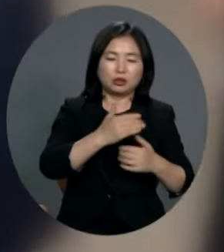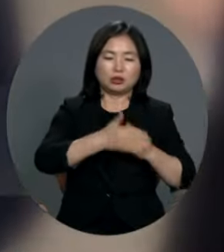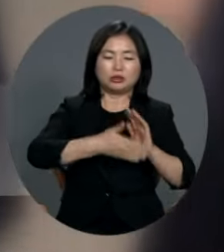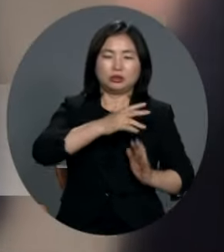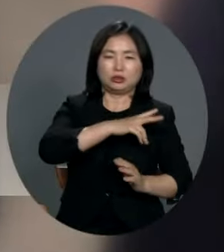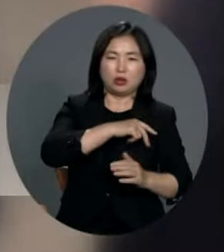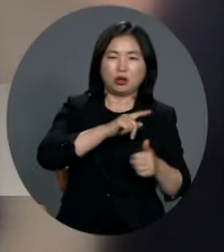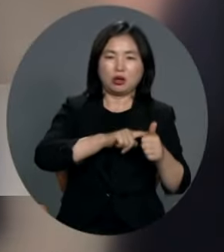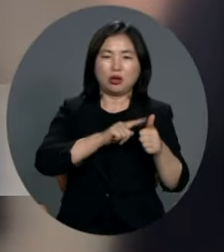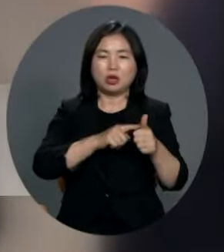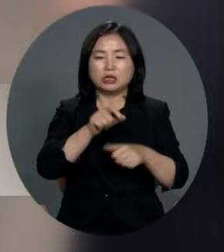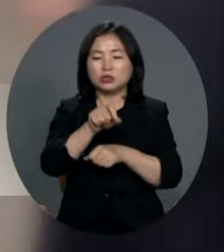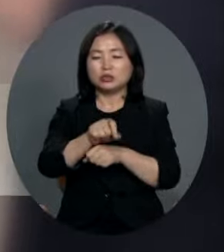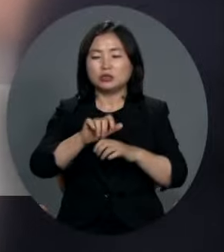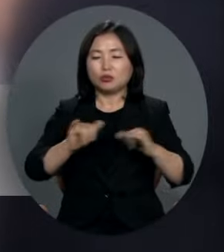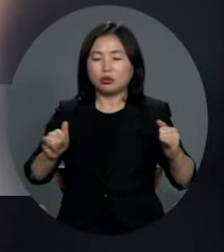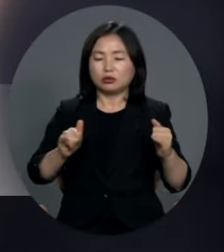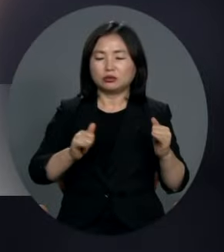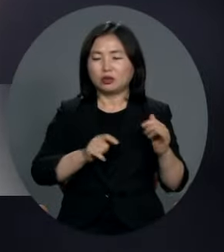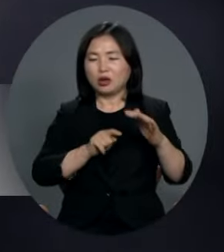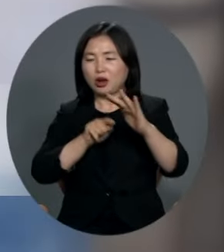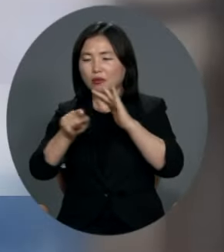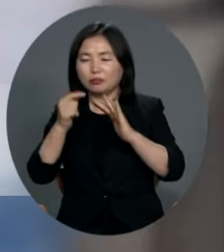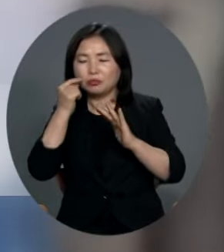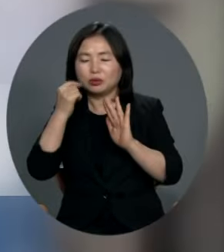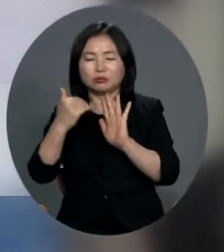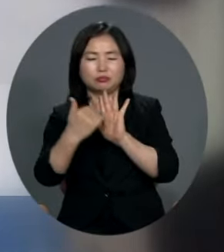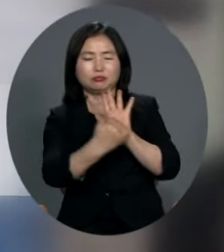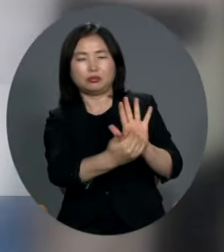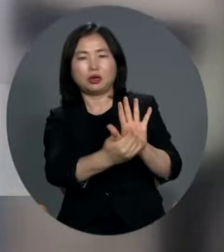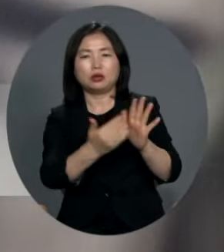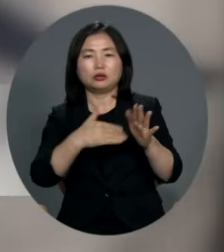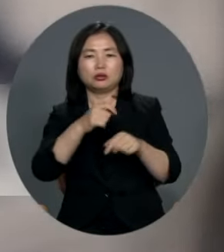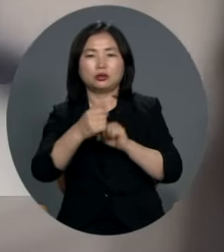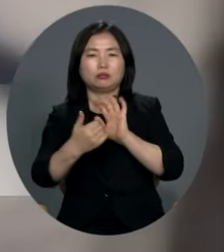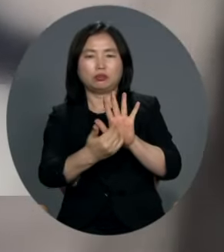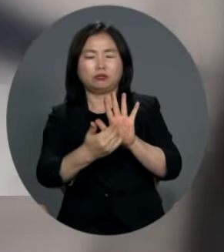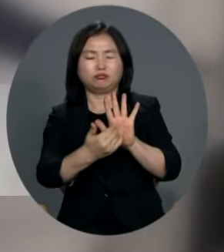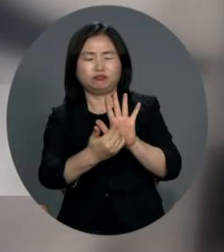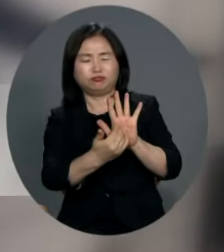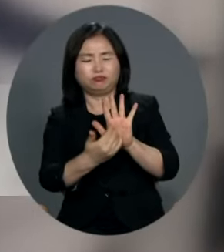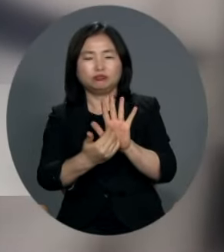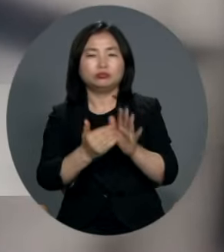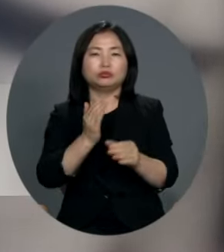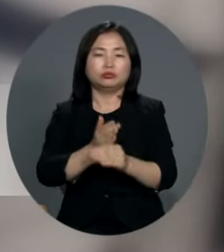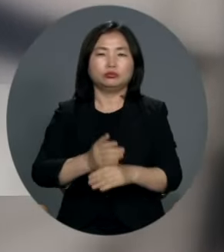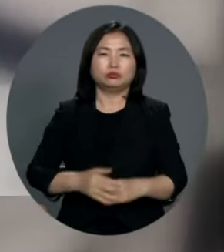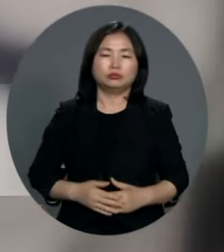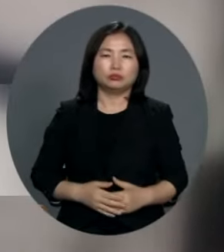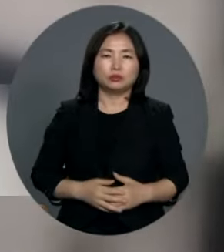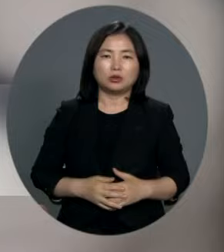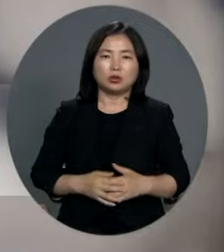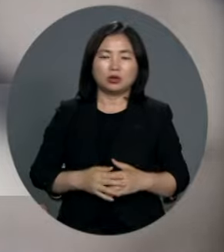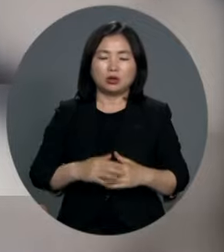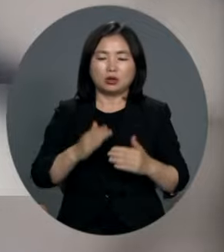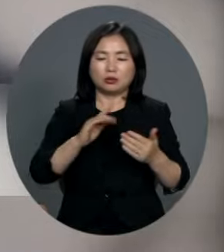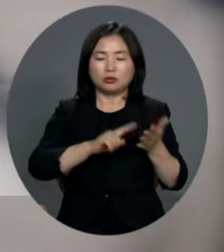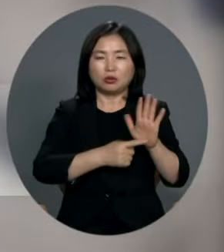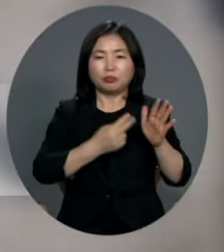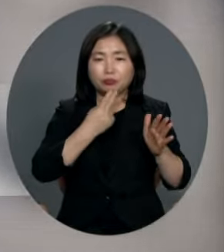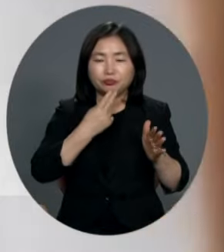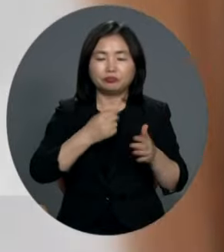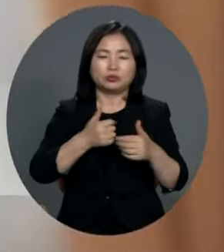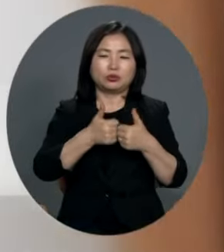의원과 컨벤로 직원들이 들어가지 못하도록 대구시 공무원들이 온몸으로 막습니다 비공개로 진행된